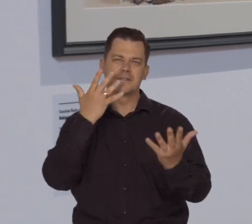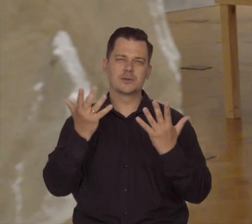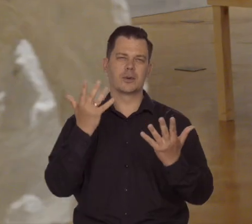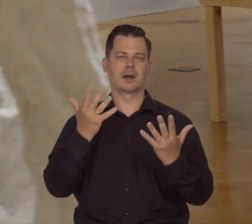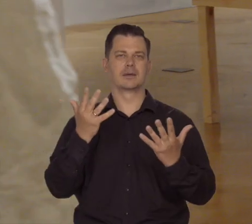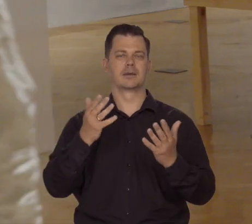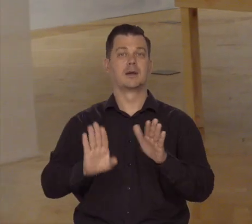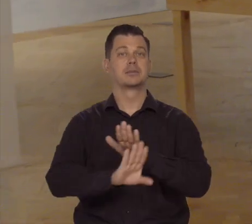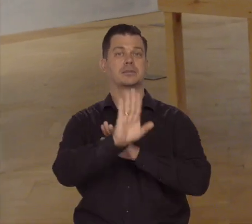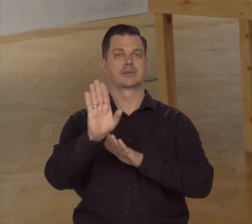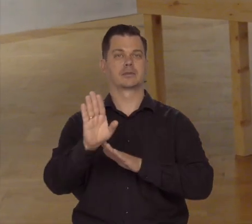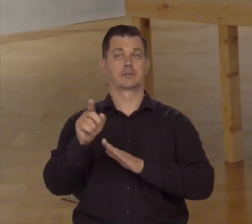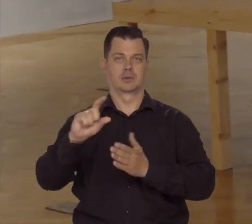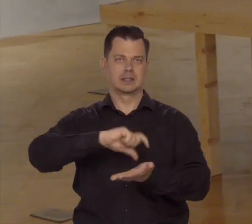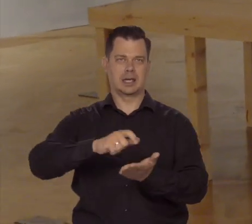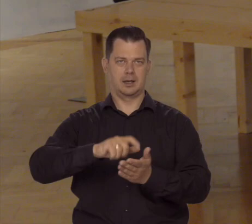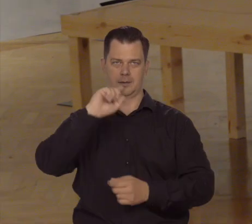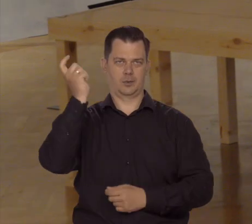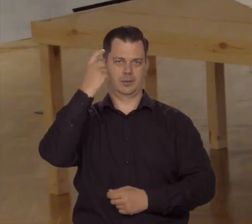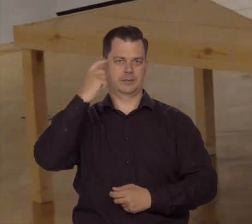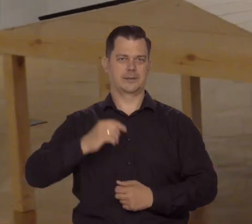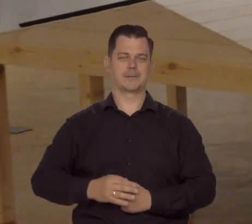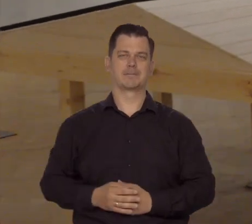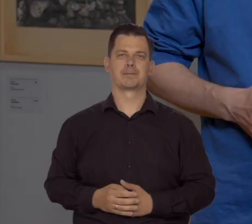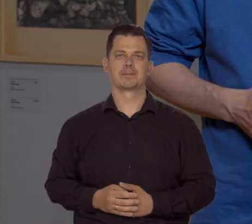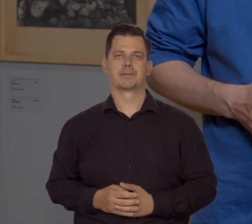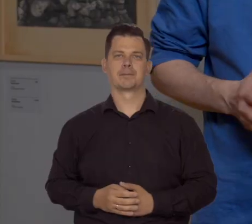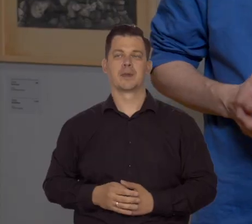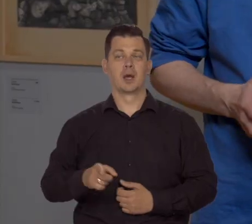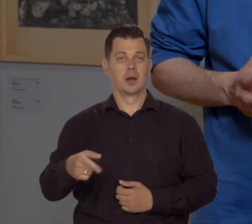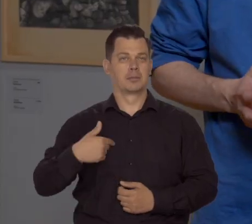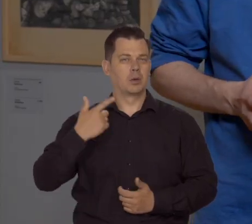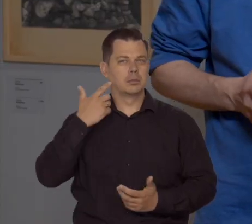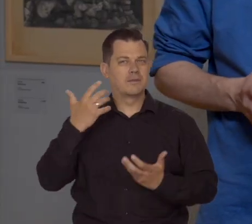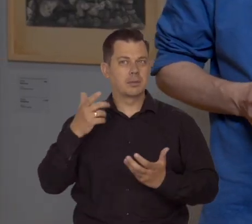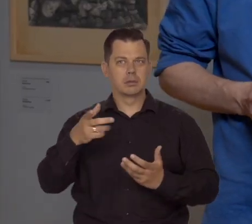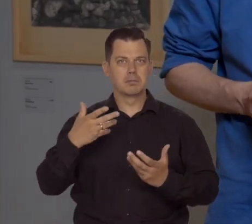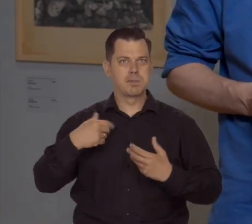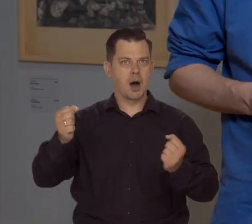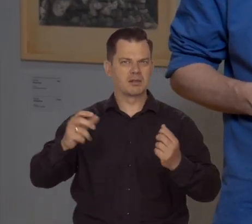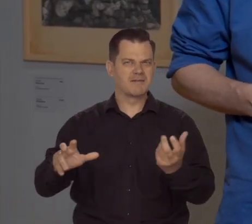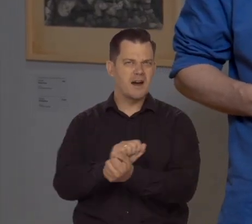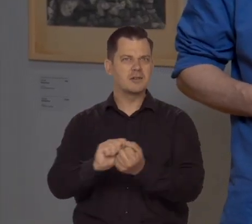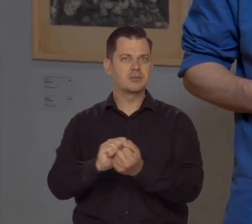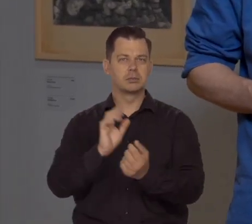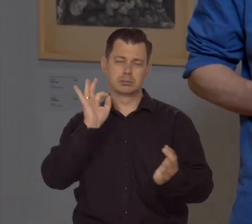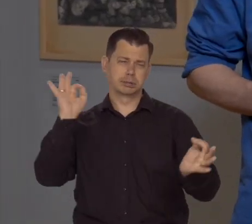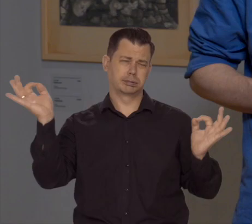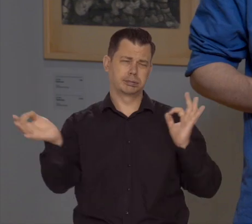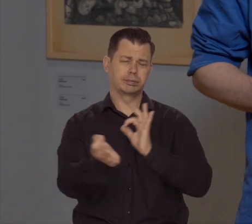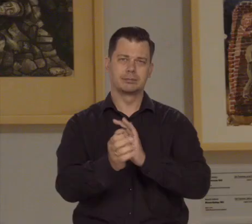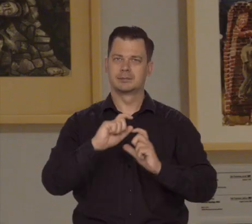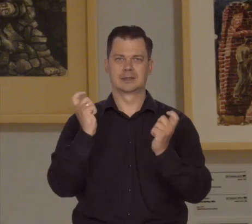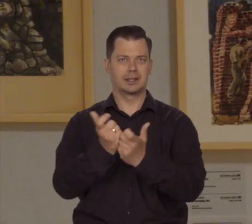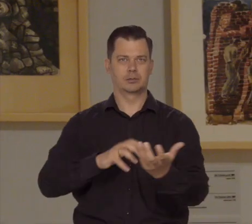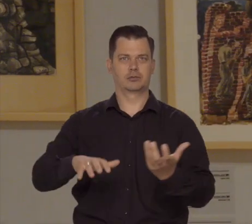wizualnych i przedstawień wyeksponowanych w sali głównej naszej ekspozycji. Wieści o bohaterskim oporze mieszkańców getta szybko obiegły